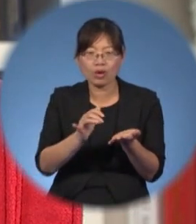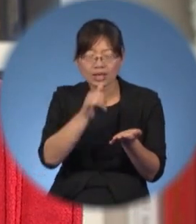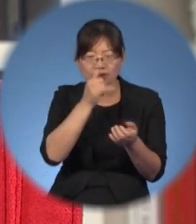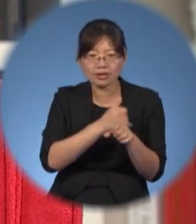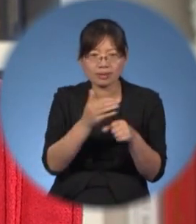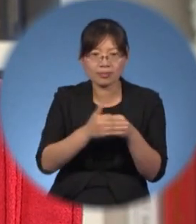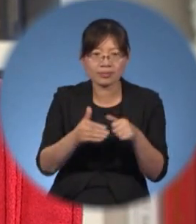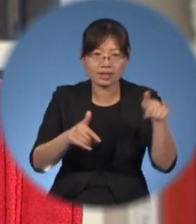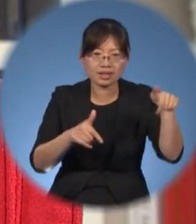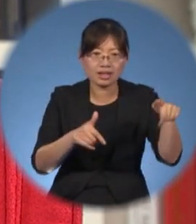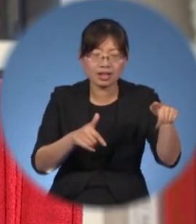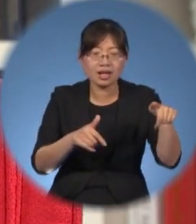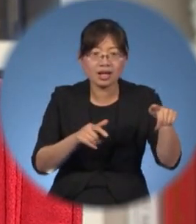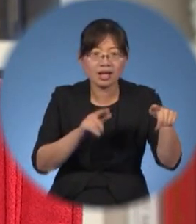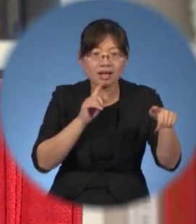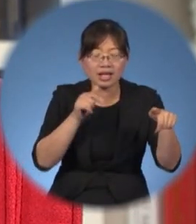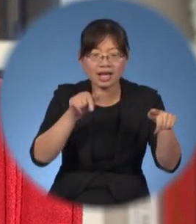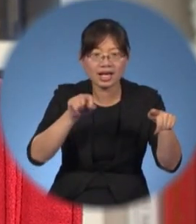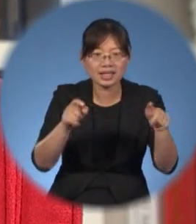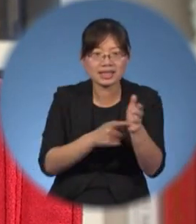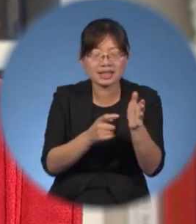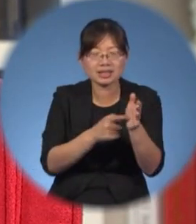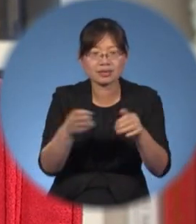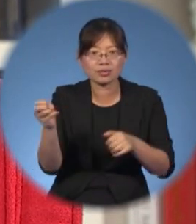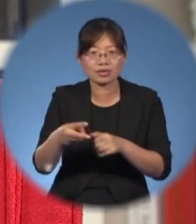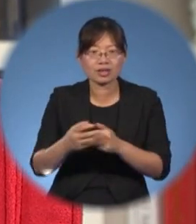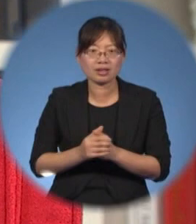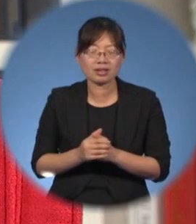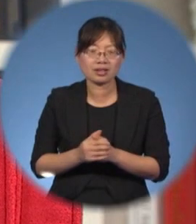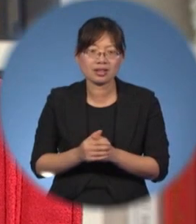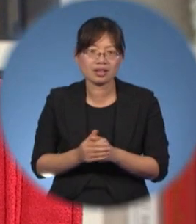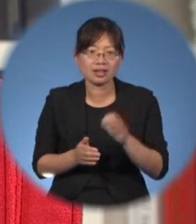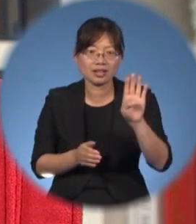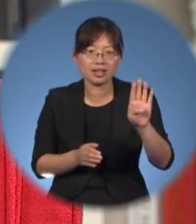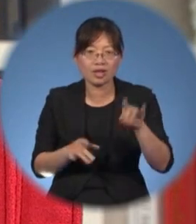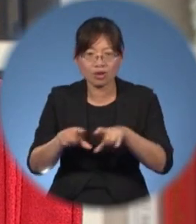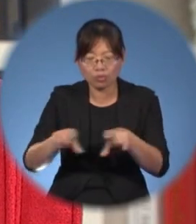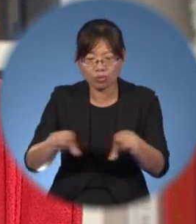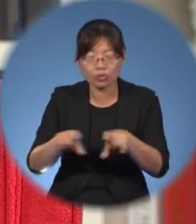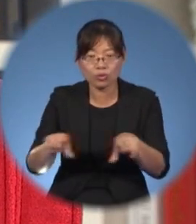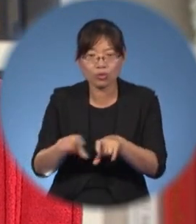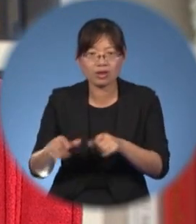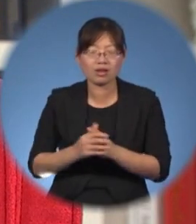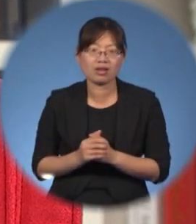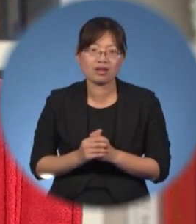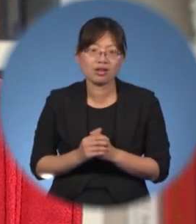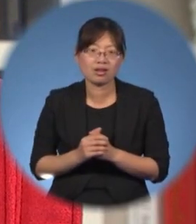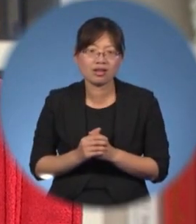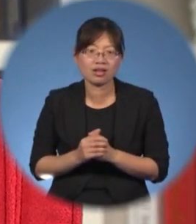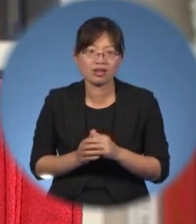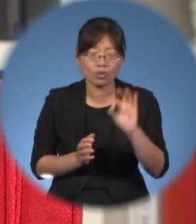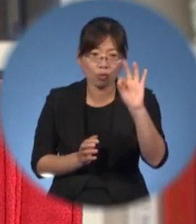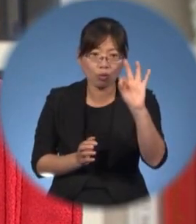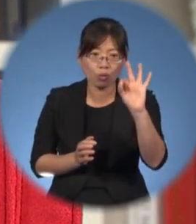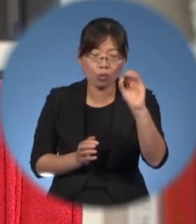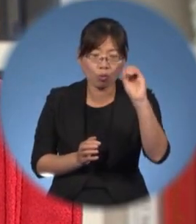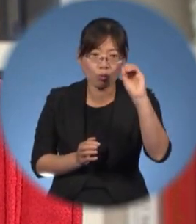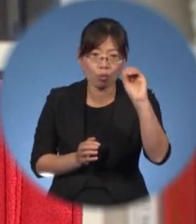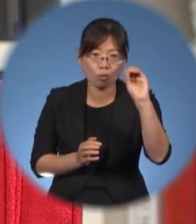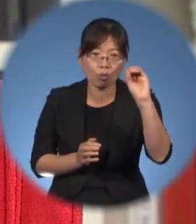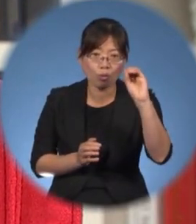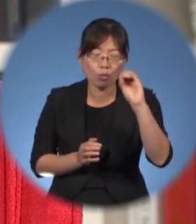기역이면은 긴급전보 예. 또 비읍이면 보통전보 예. 근데 5가 나왔어요.